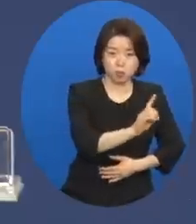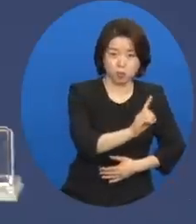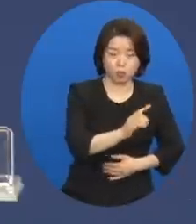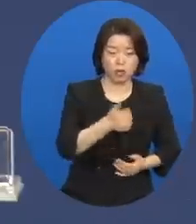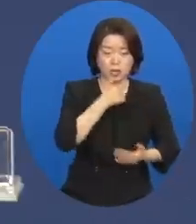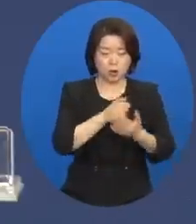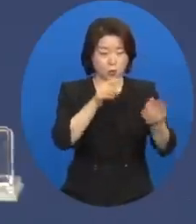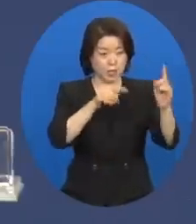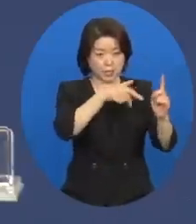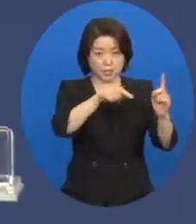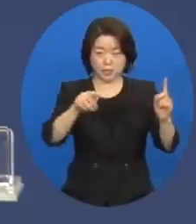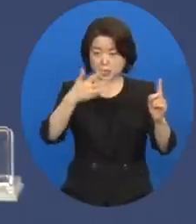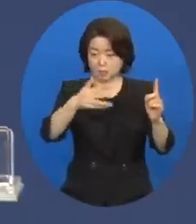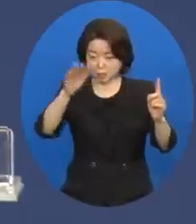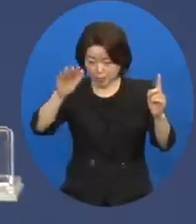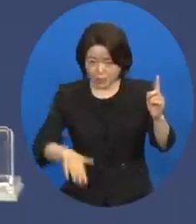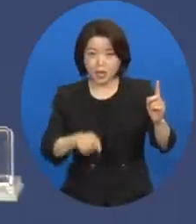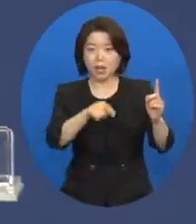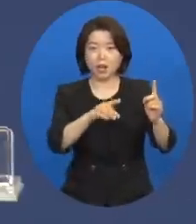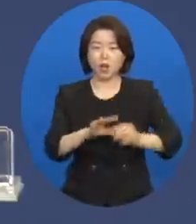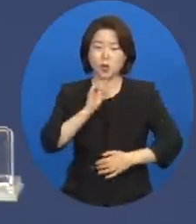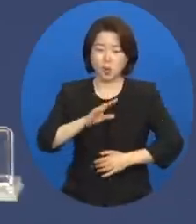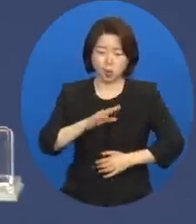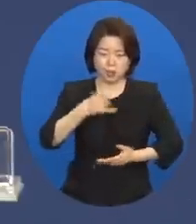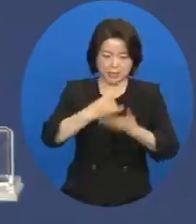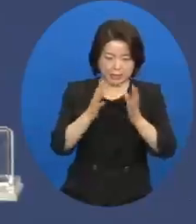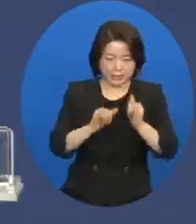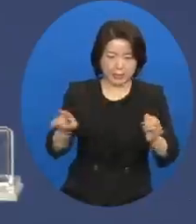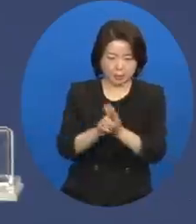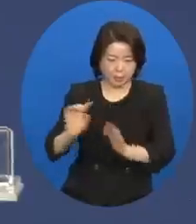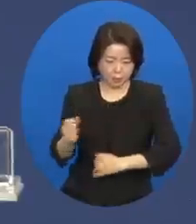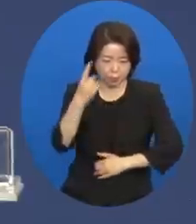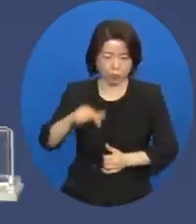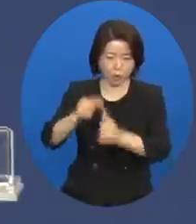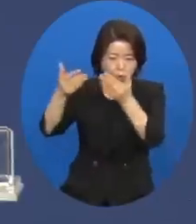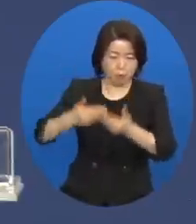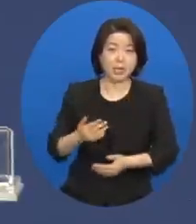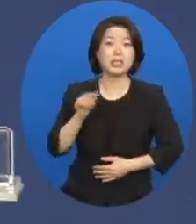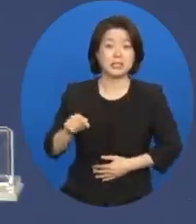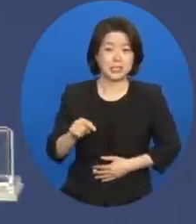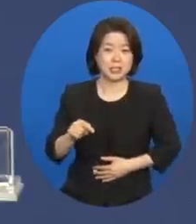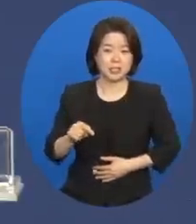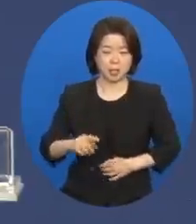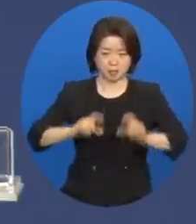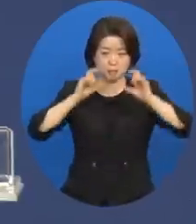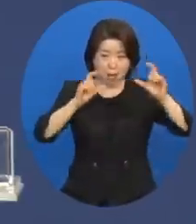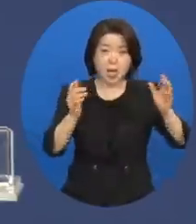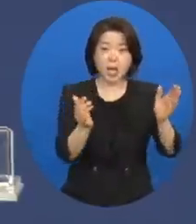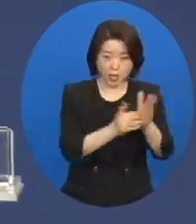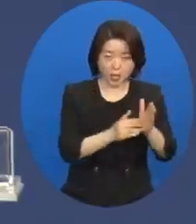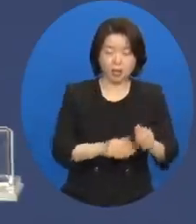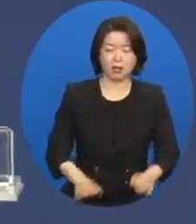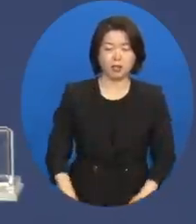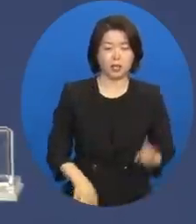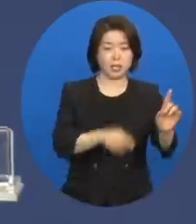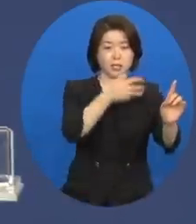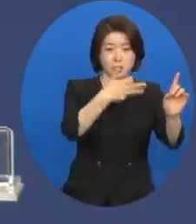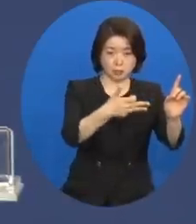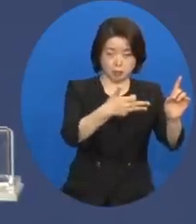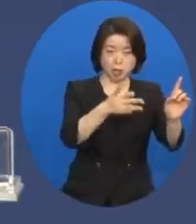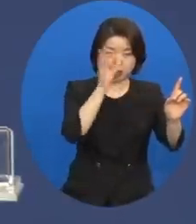로마서 1장 18절 이하에 오직 의인은 믿음으로 말미암아 구원 받을 수밖에 없다는 선언을 해놓고 1장